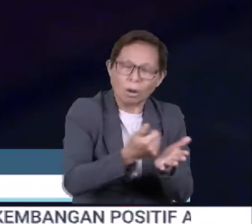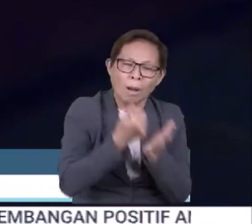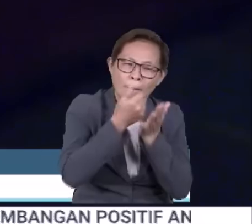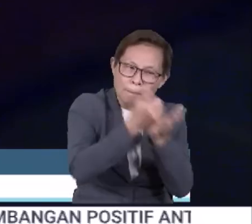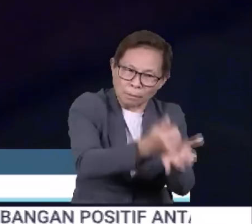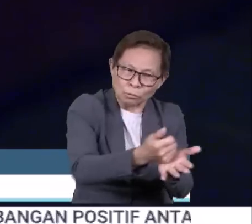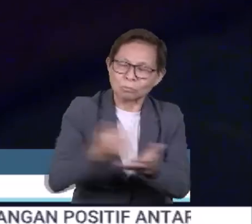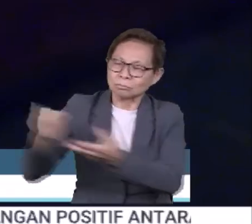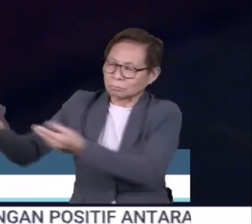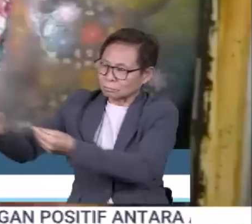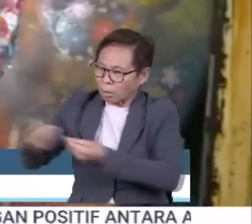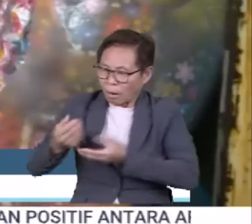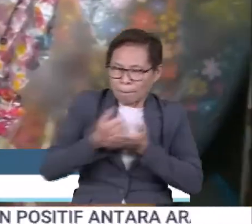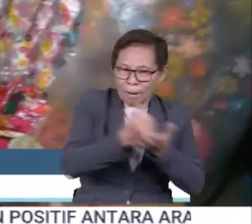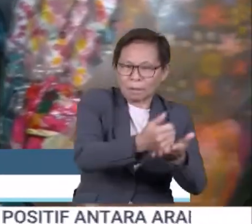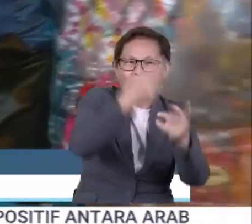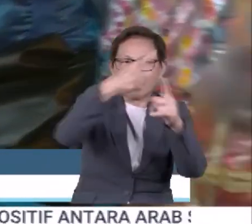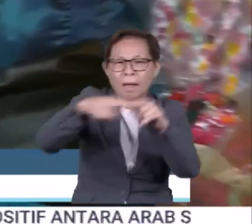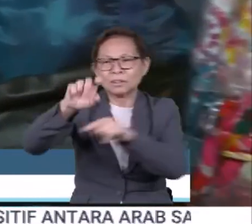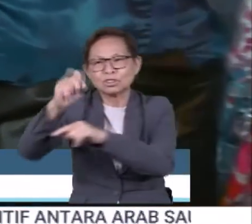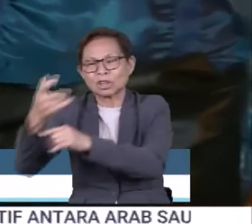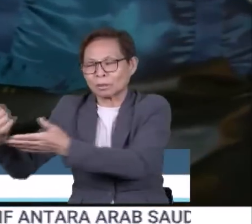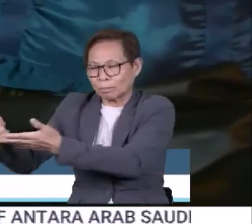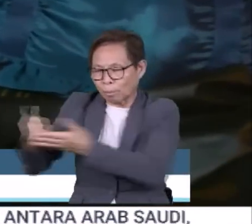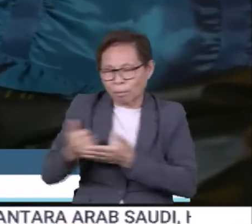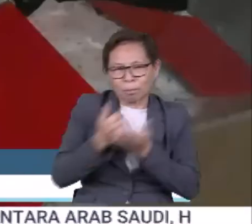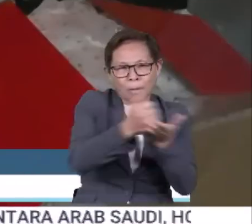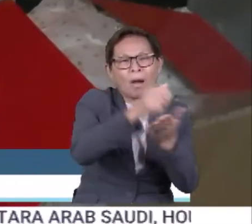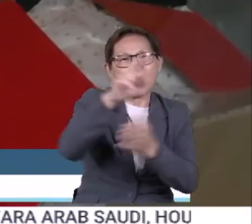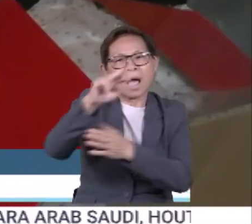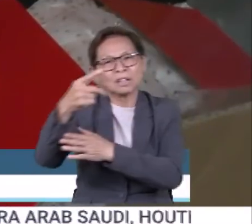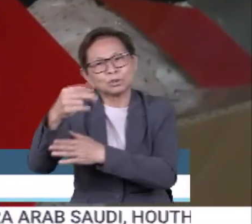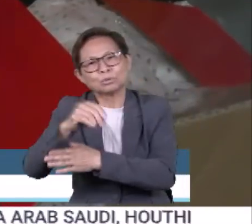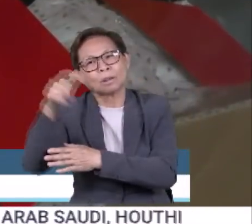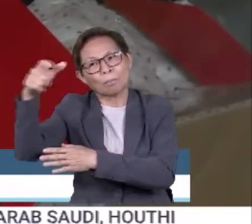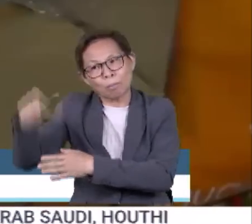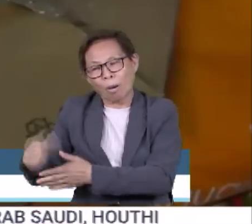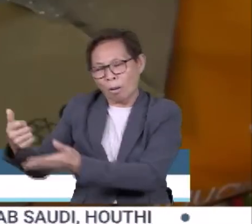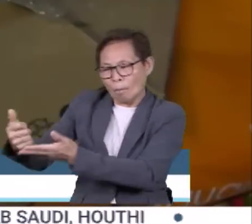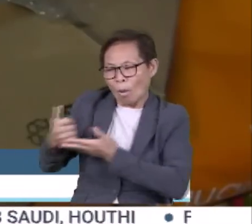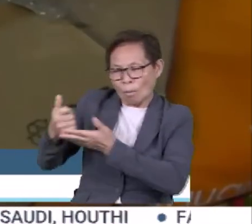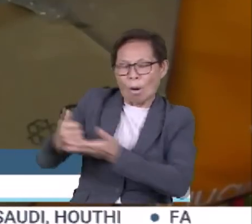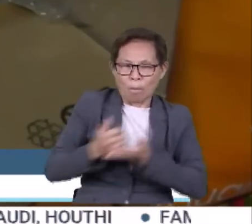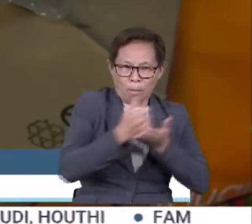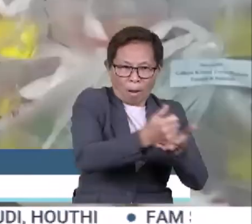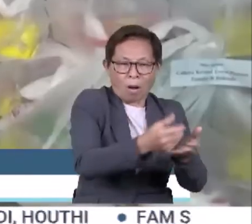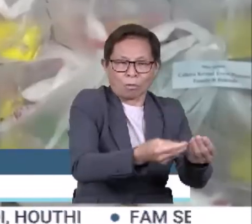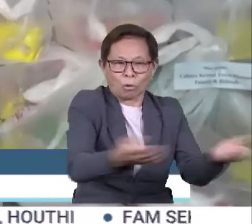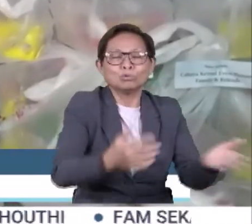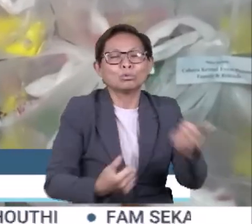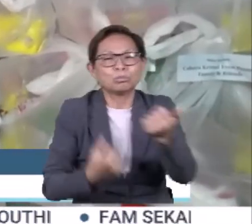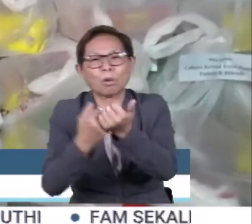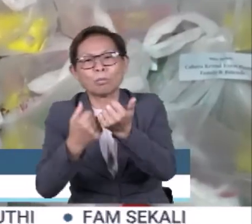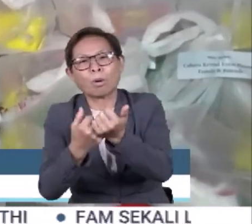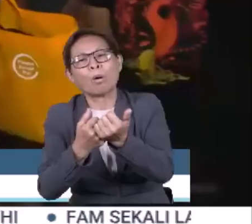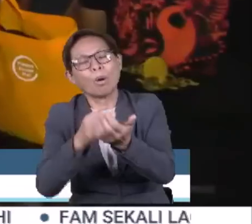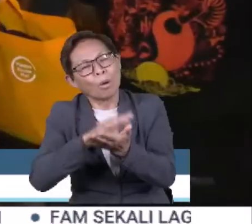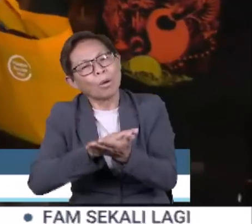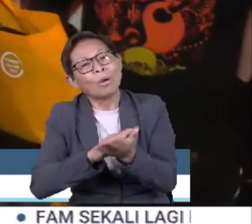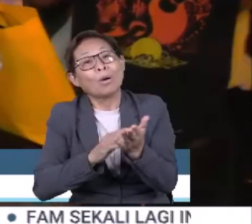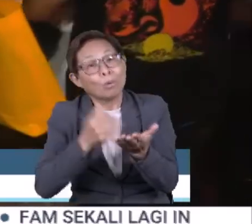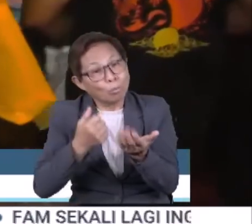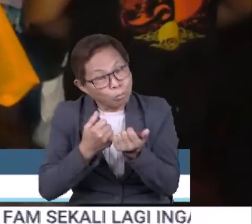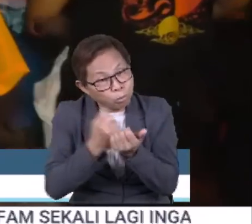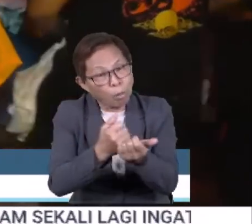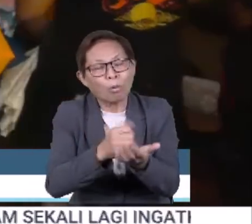bantuan tiba daripada pelbagai syarikat, NGO dan orang perseorangan di lokasi bagi menyokong usaha murni Abel yang